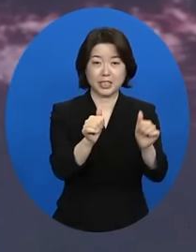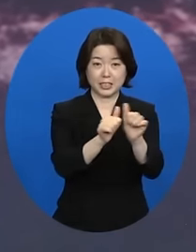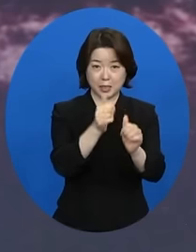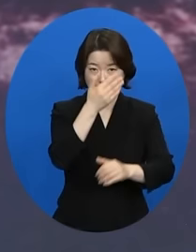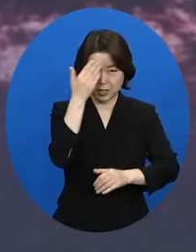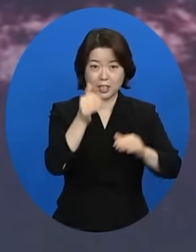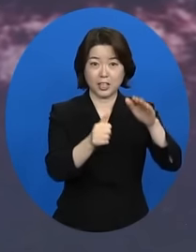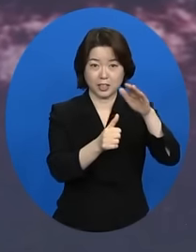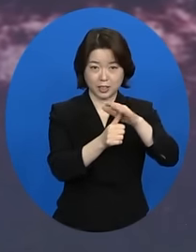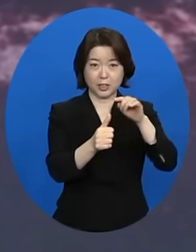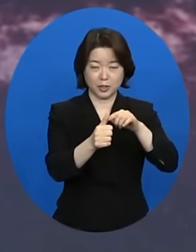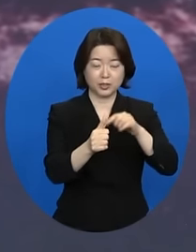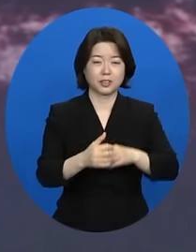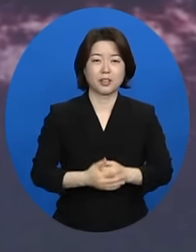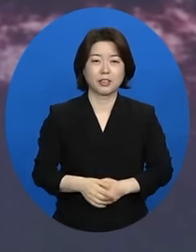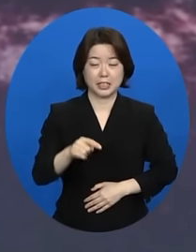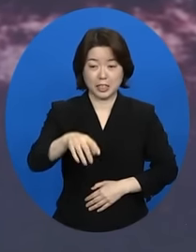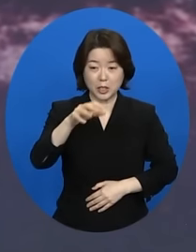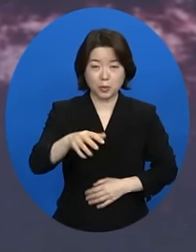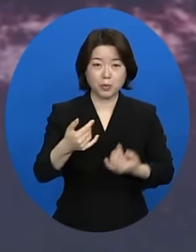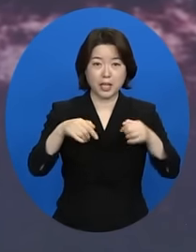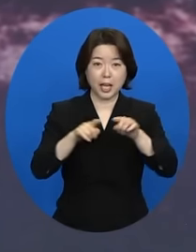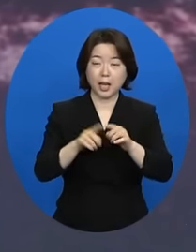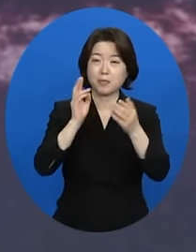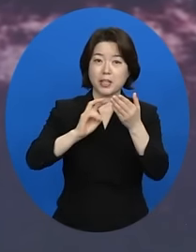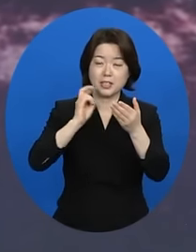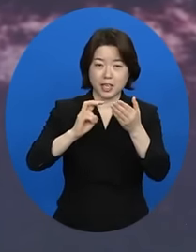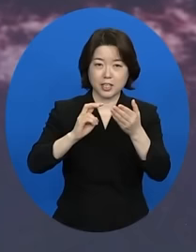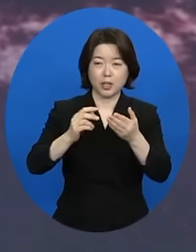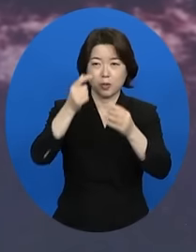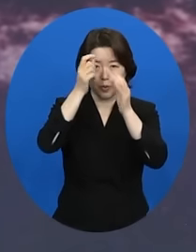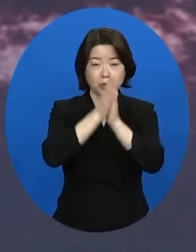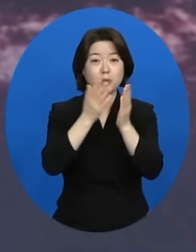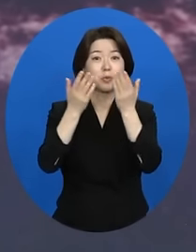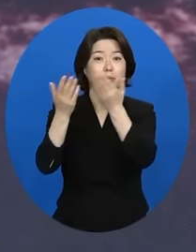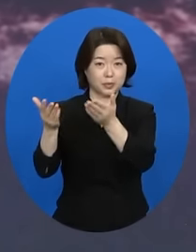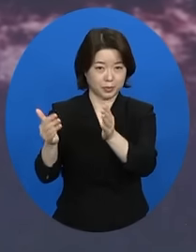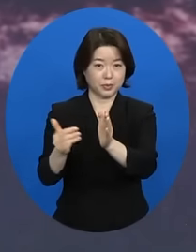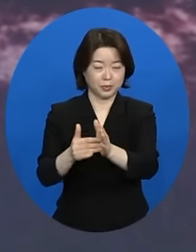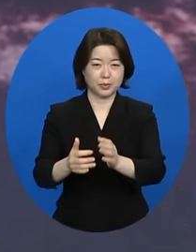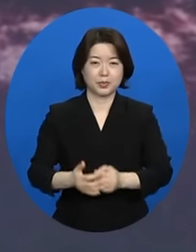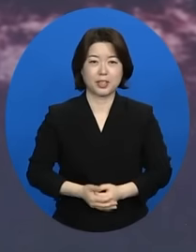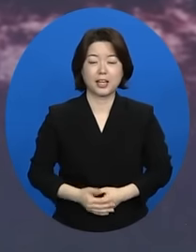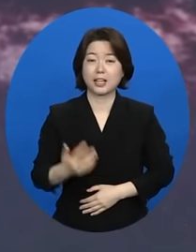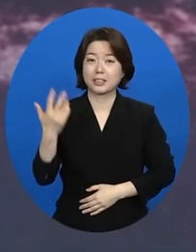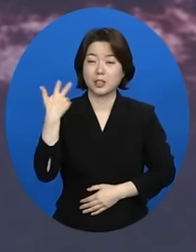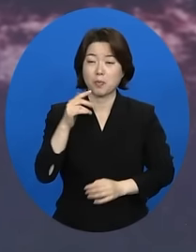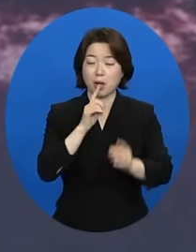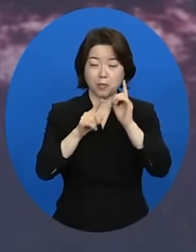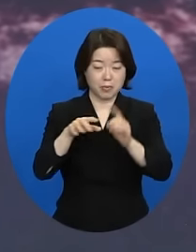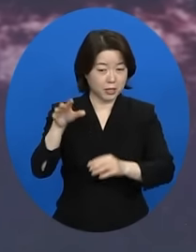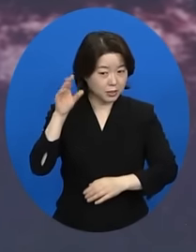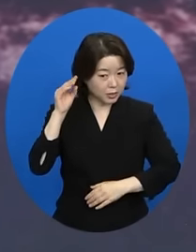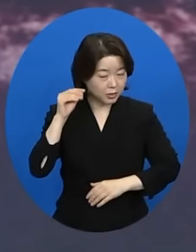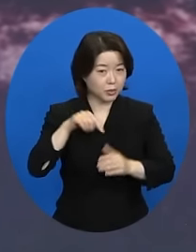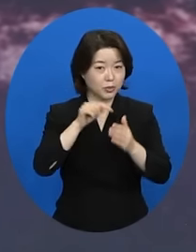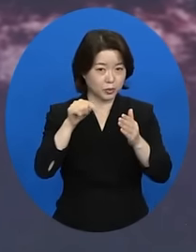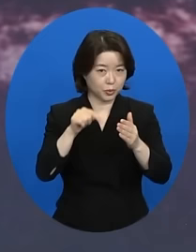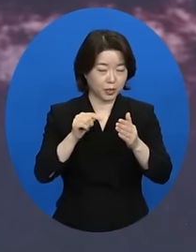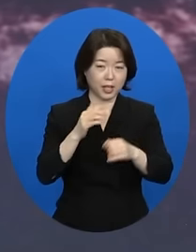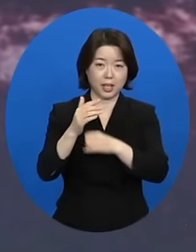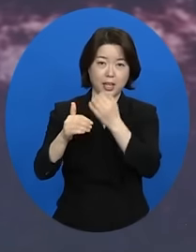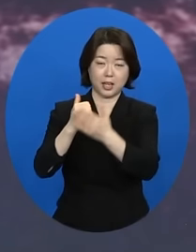청년인데요. 바로 이 자리에서 함께 찬양하고 기도하셨다고 해요. 지난주 말씀을 듣던 중에 하나님께서